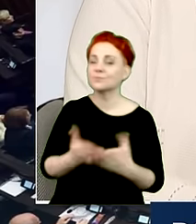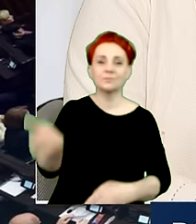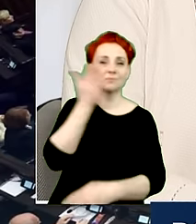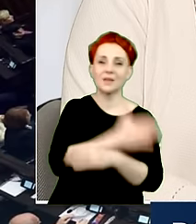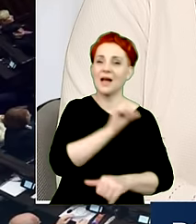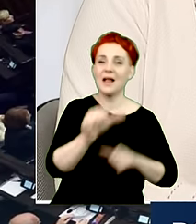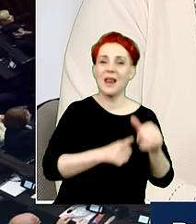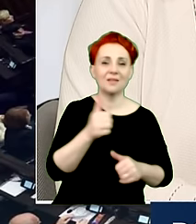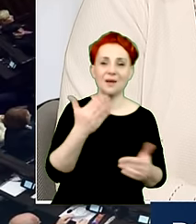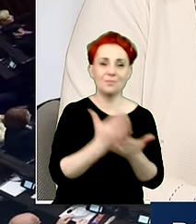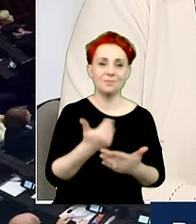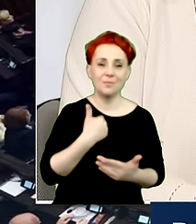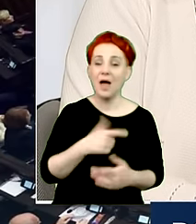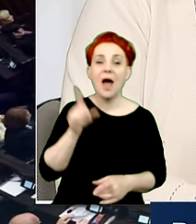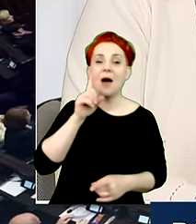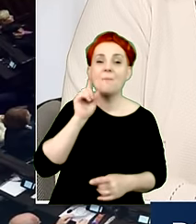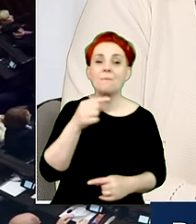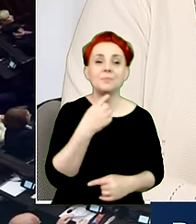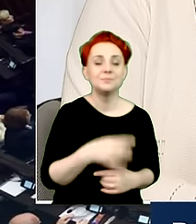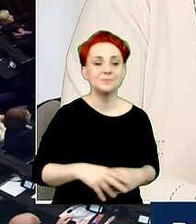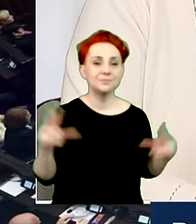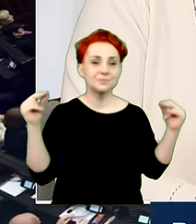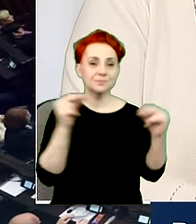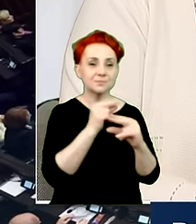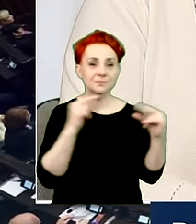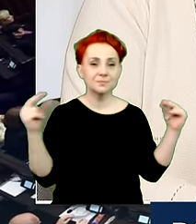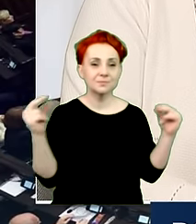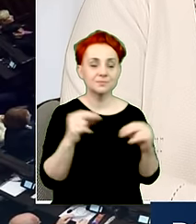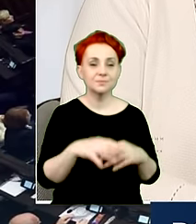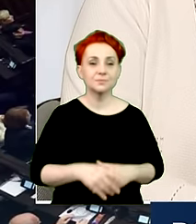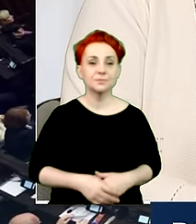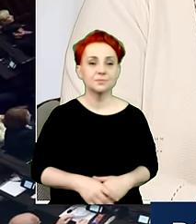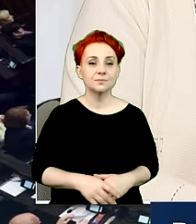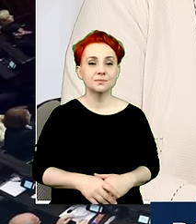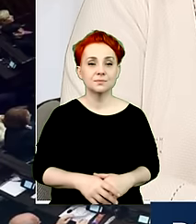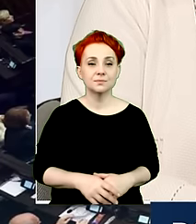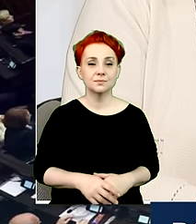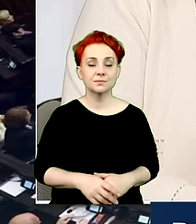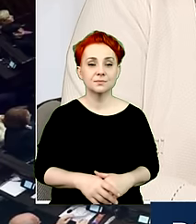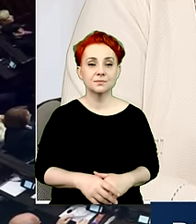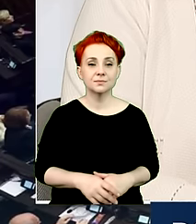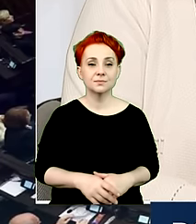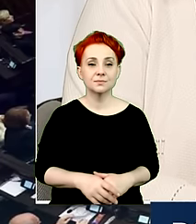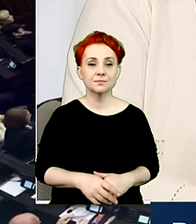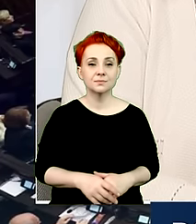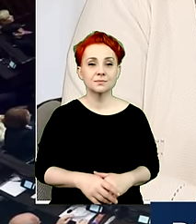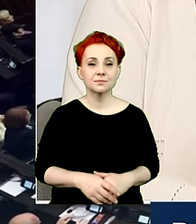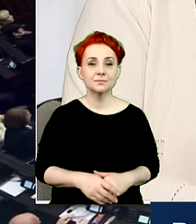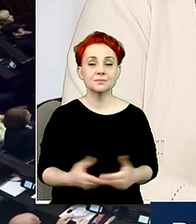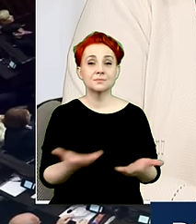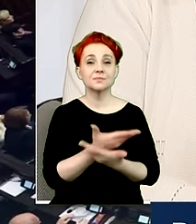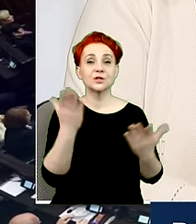pan powiedział, że te pieniądze są po to, żeby zaczęła realizować. Postała się telewizją polityczną. Ja przeciwko temu protestuję. Panie senatorze i szanowni